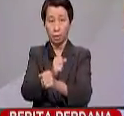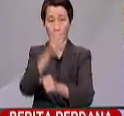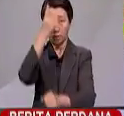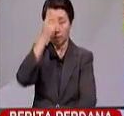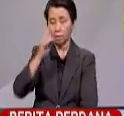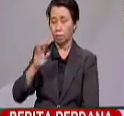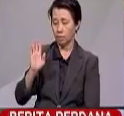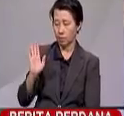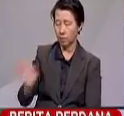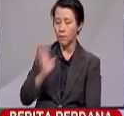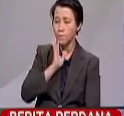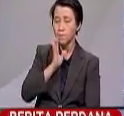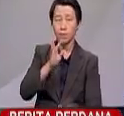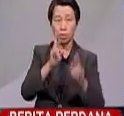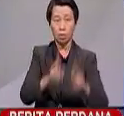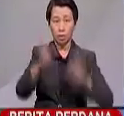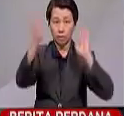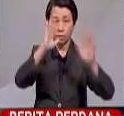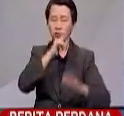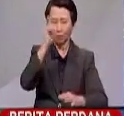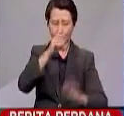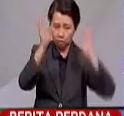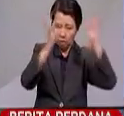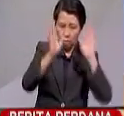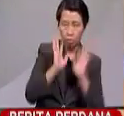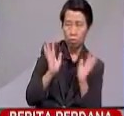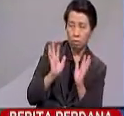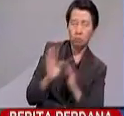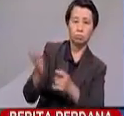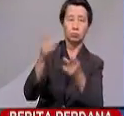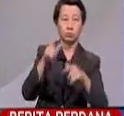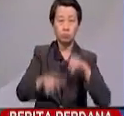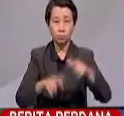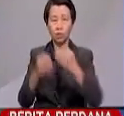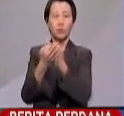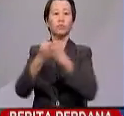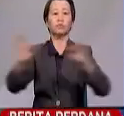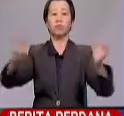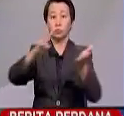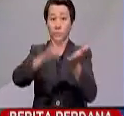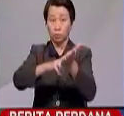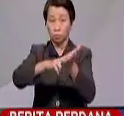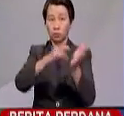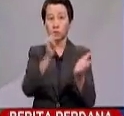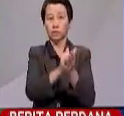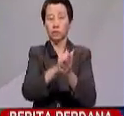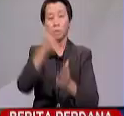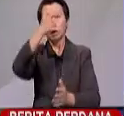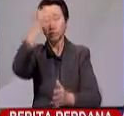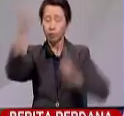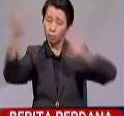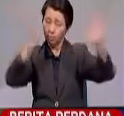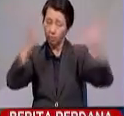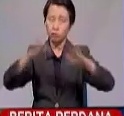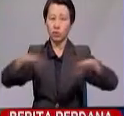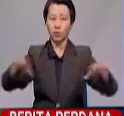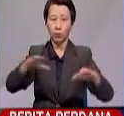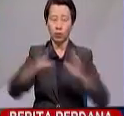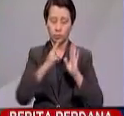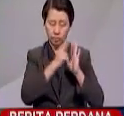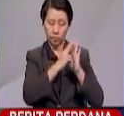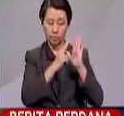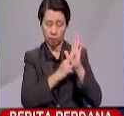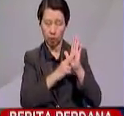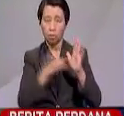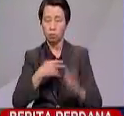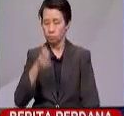Muhammadin menegaskan rakyat negara ini tidak perlu bimbang mengenai langkah pengecualian visa berkenaan. Ini kerana Malaysia melaksanakan